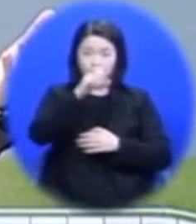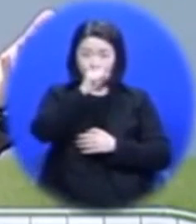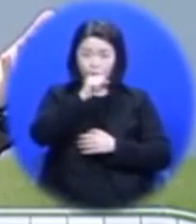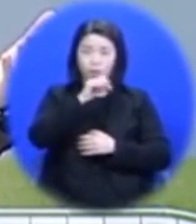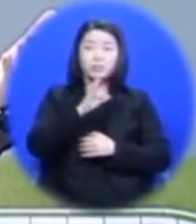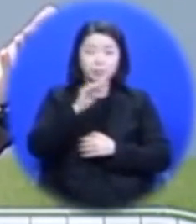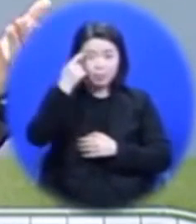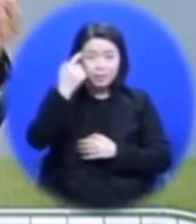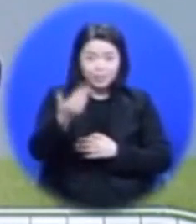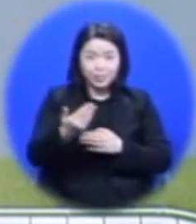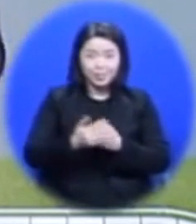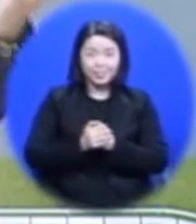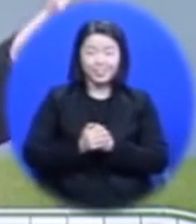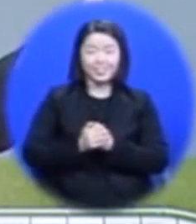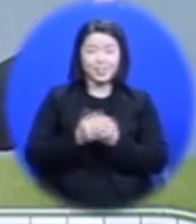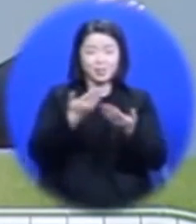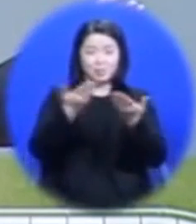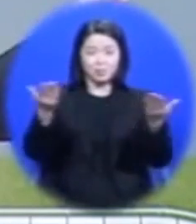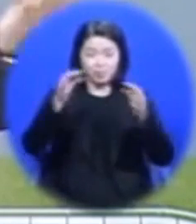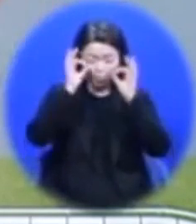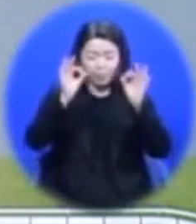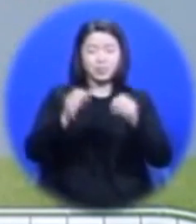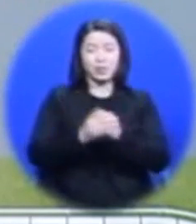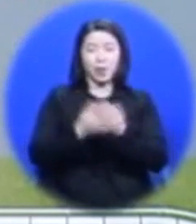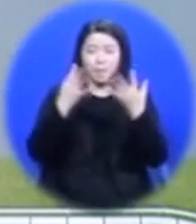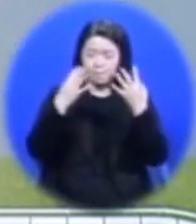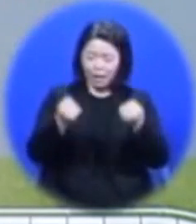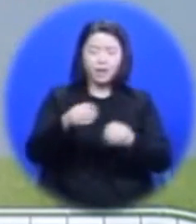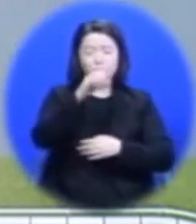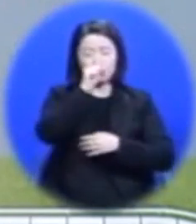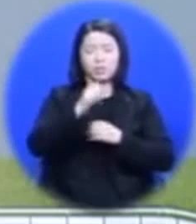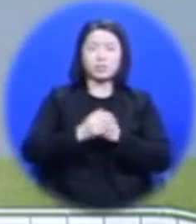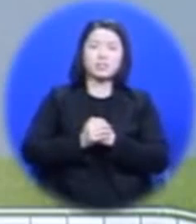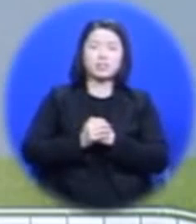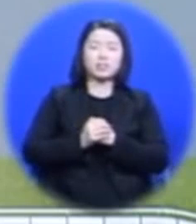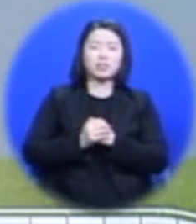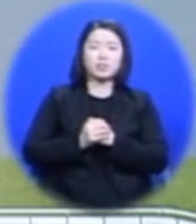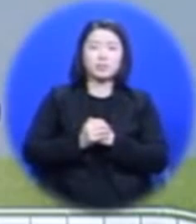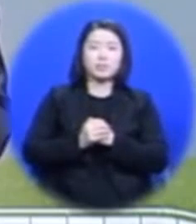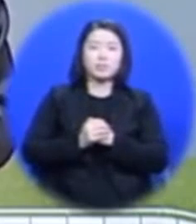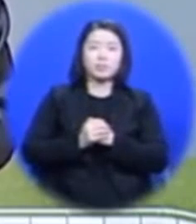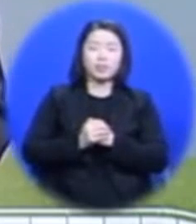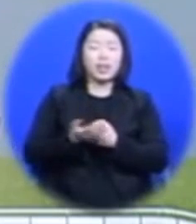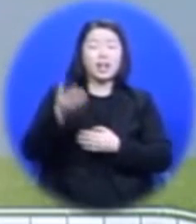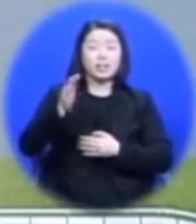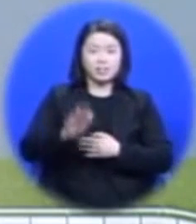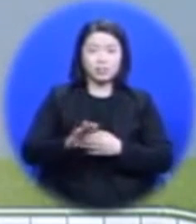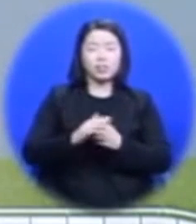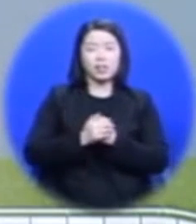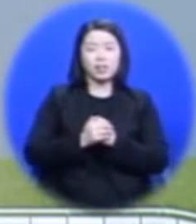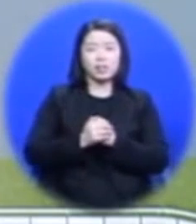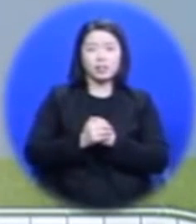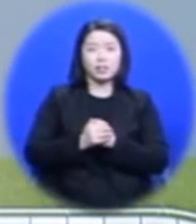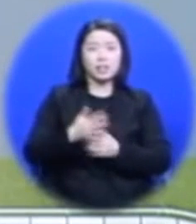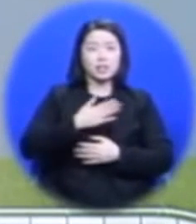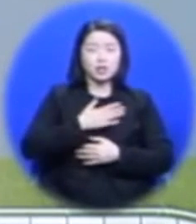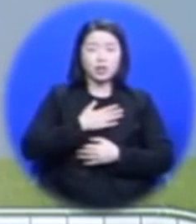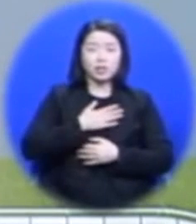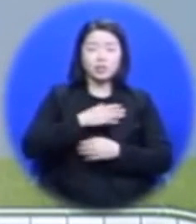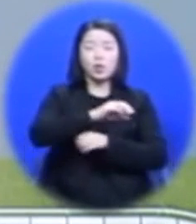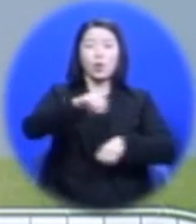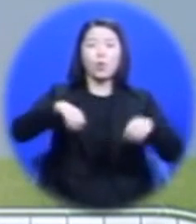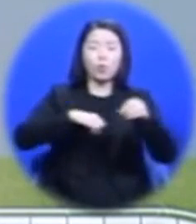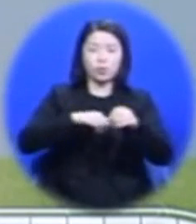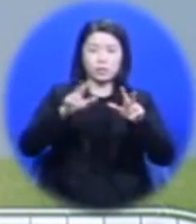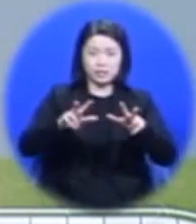좋아졌죠? 보세요. 네. 많이 좋아졌잖아요. 그런데 저는 오히려